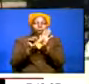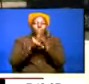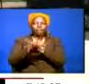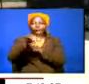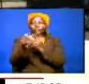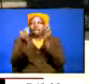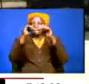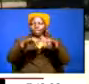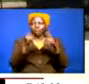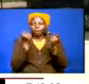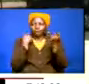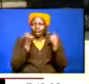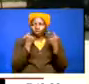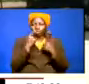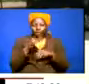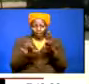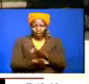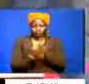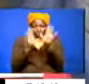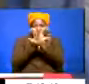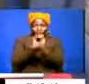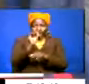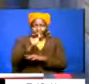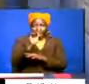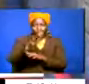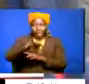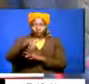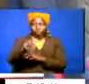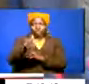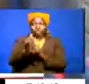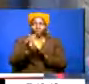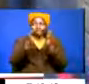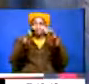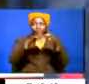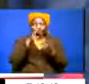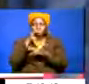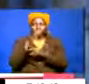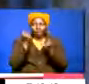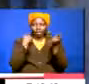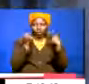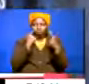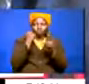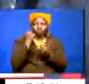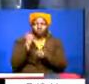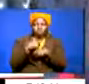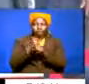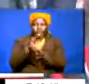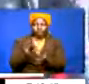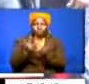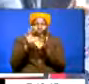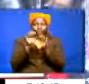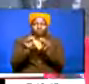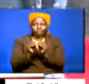Naibu Rais Rigathi Gachagua alimhimiza spika wa bunge la kaunti ya Kericho Patrick Mutai kuandaa kikao maalum hivi karibuni kuwaapisha